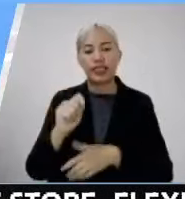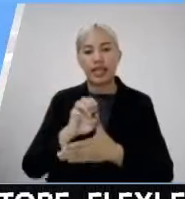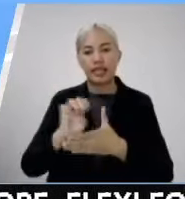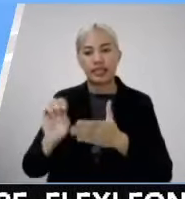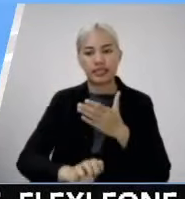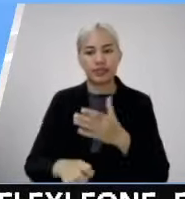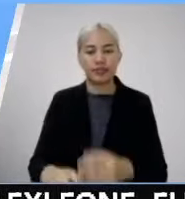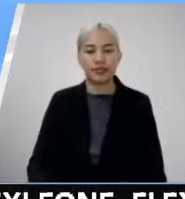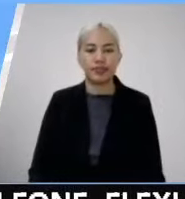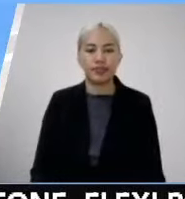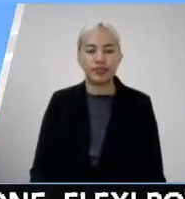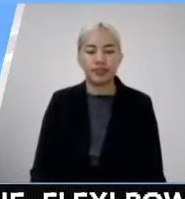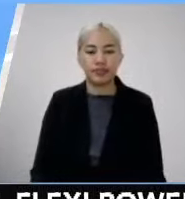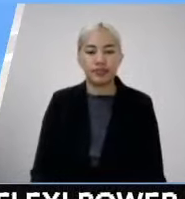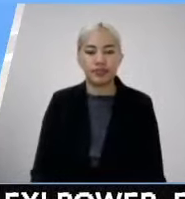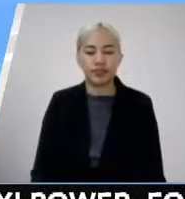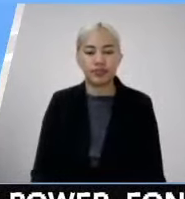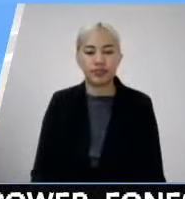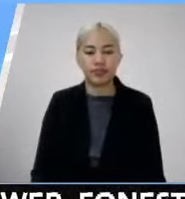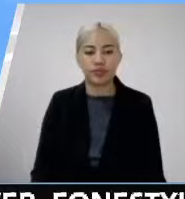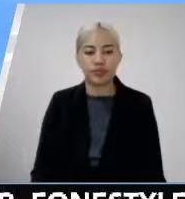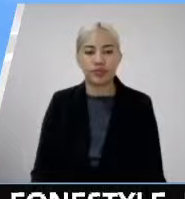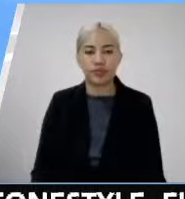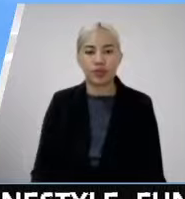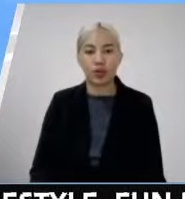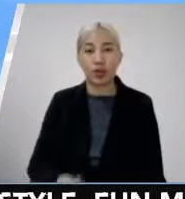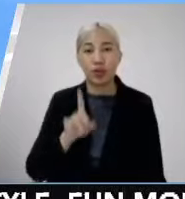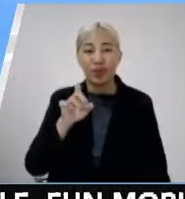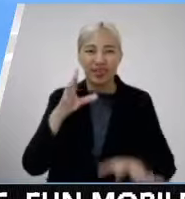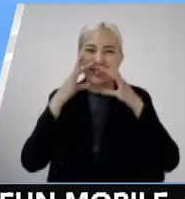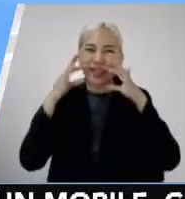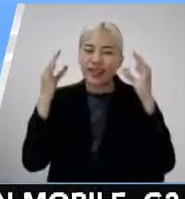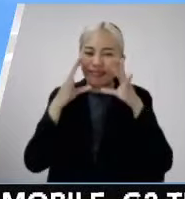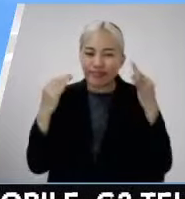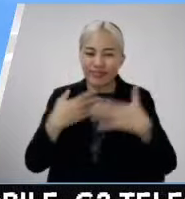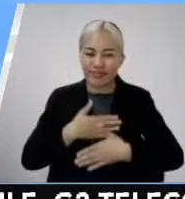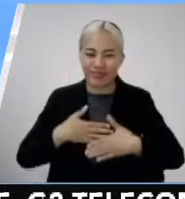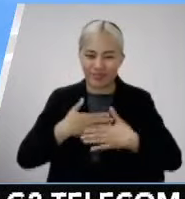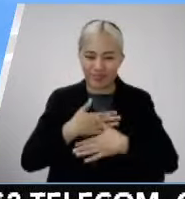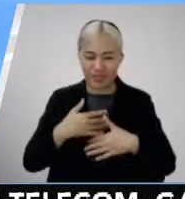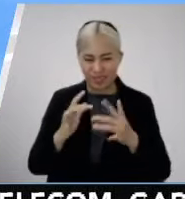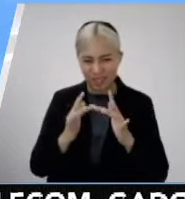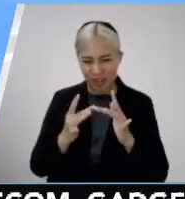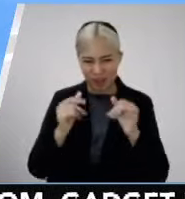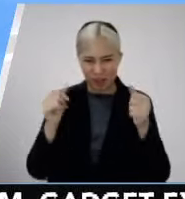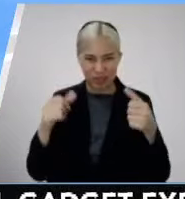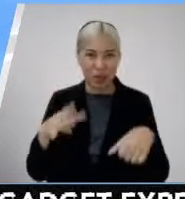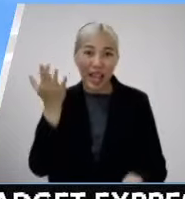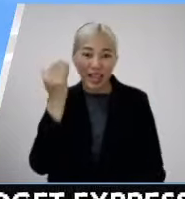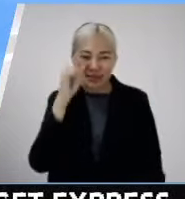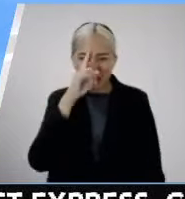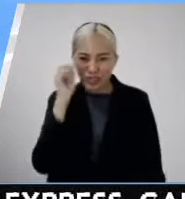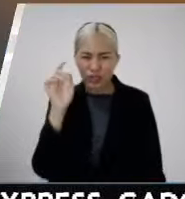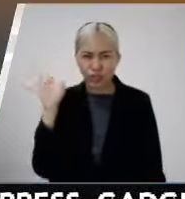Samantala, kinagigiliwan po online ang isang alagang pusa sa Alaminos, Pangasinan dahil sa kanyang kakaibang pagbati.